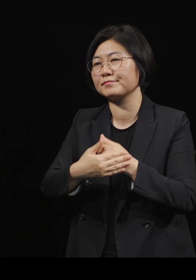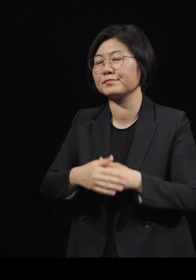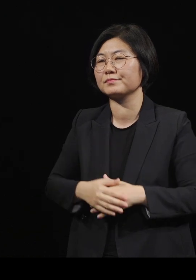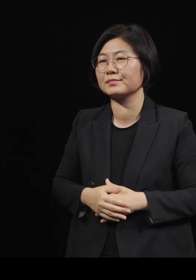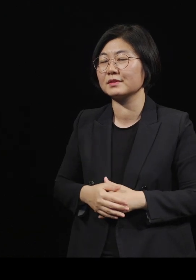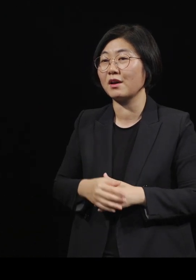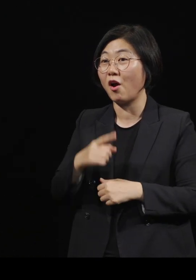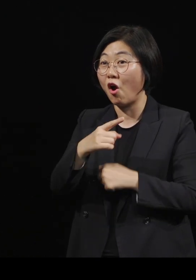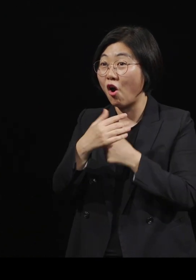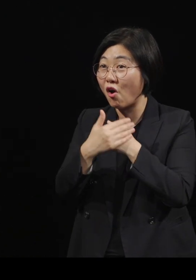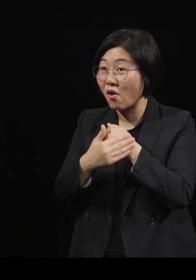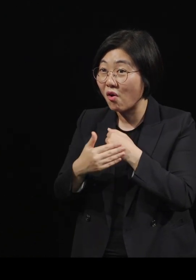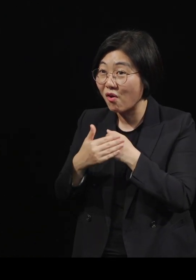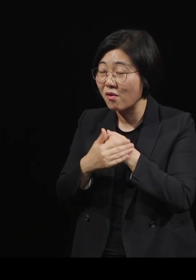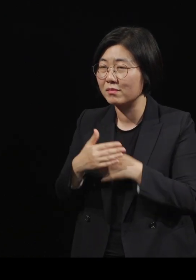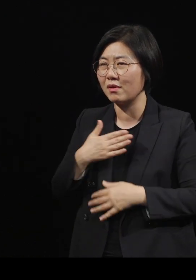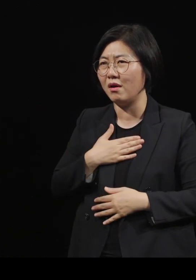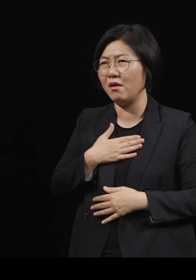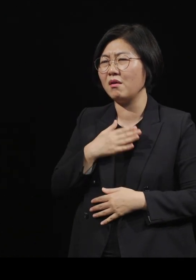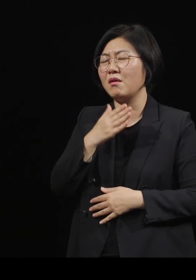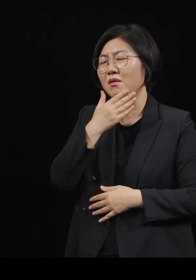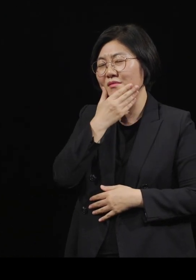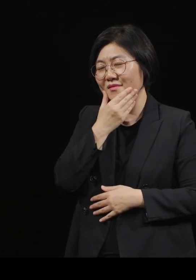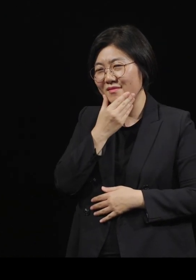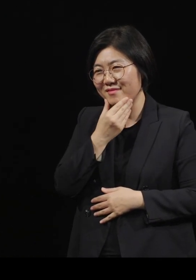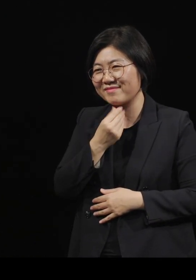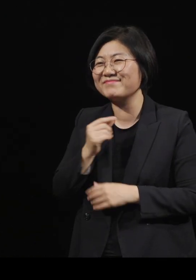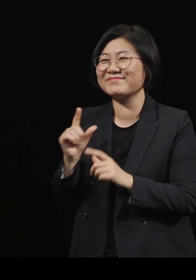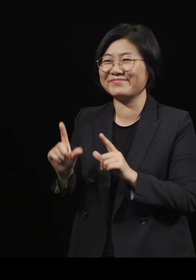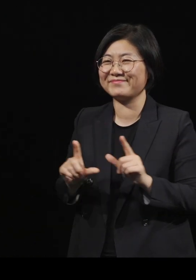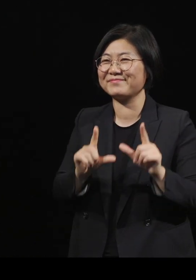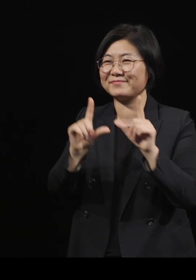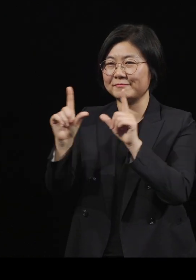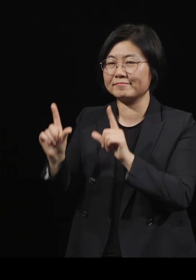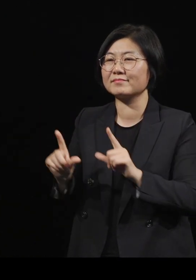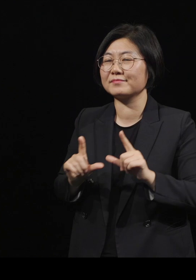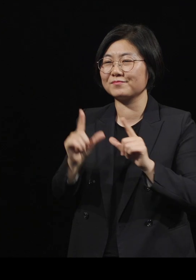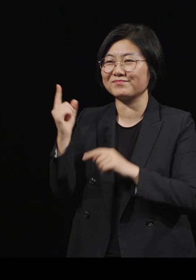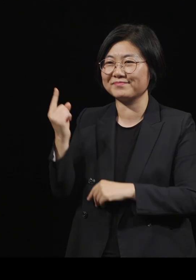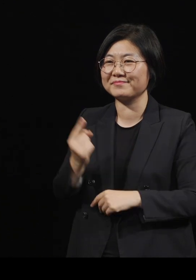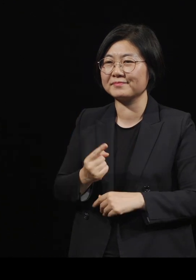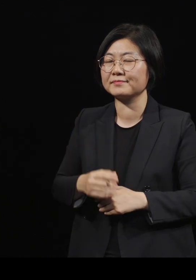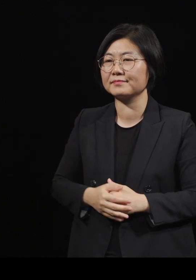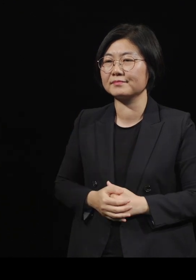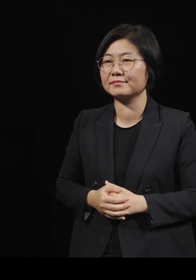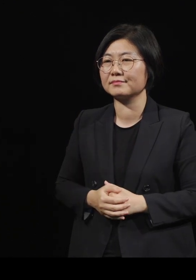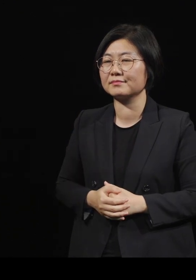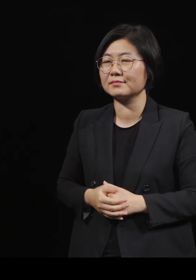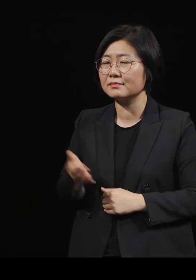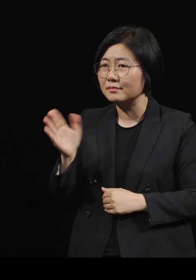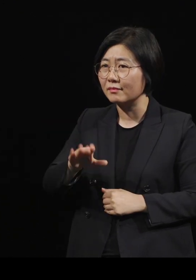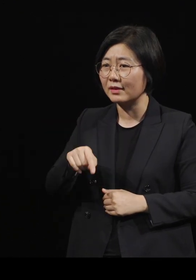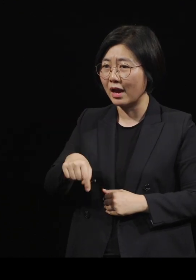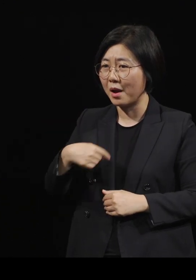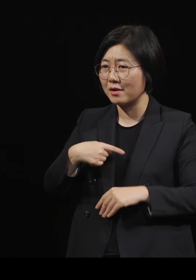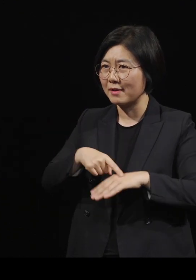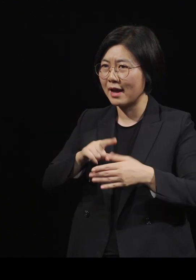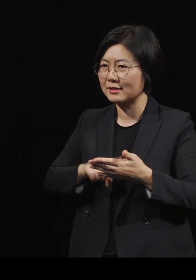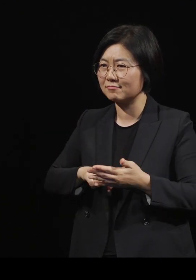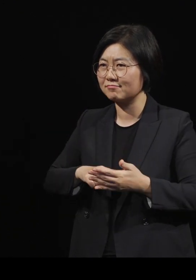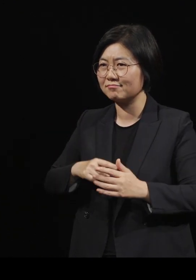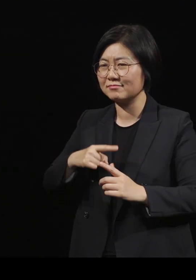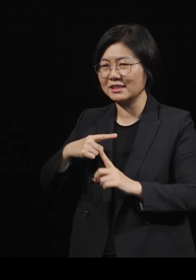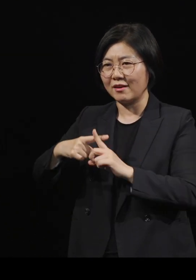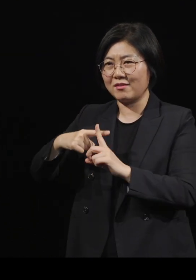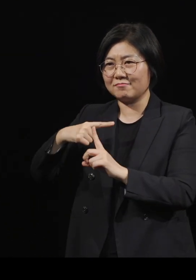그 덕분에 저는 참 행복한 삶을 살았습니다. 그런데 제 이 긍정